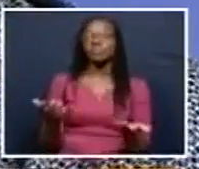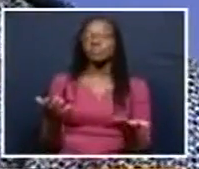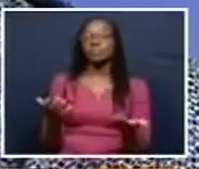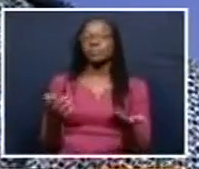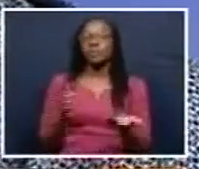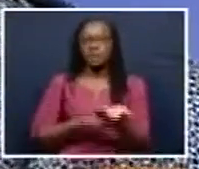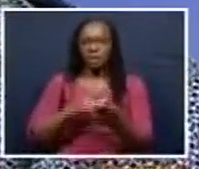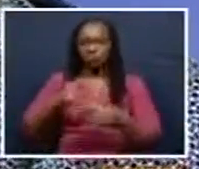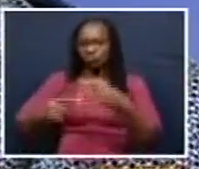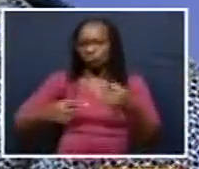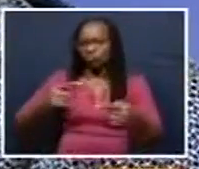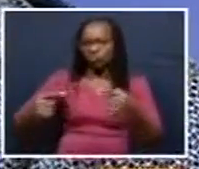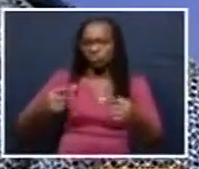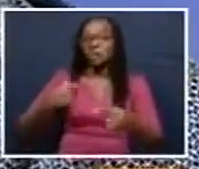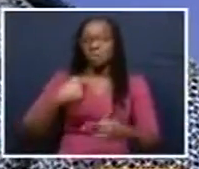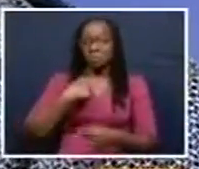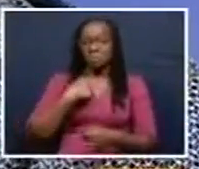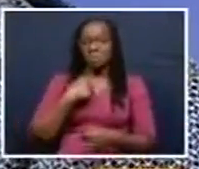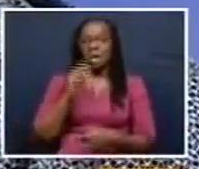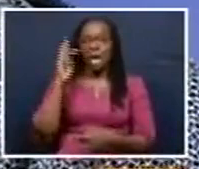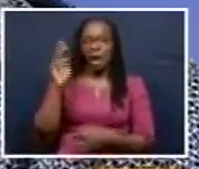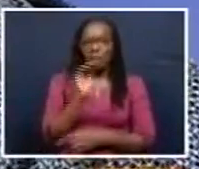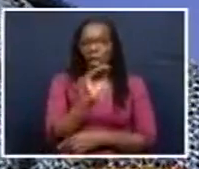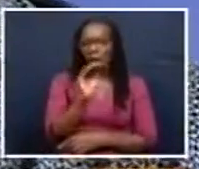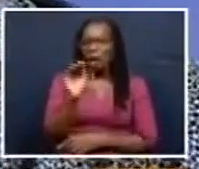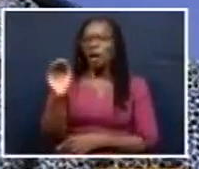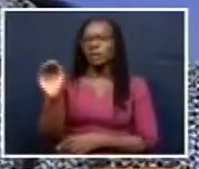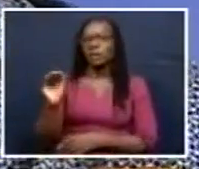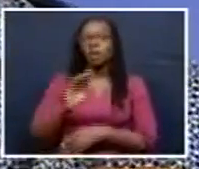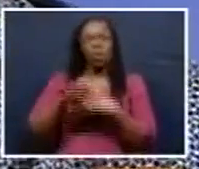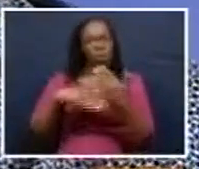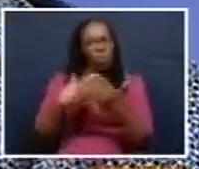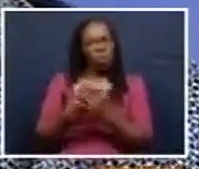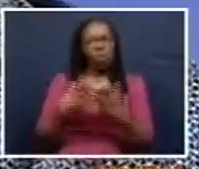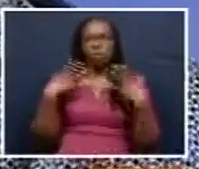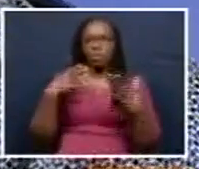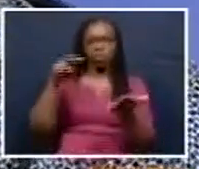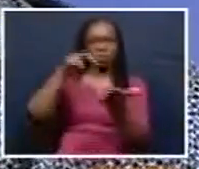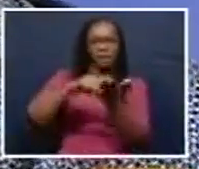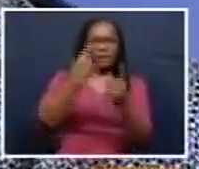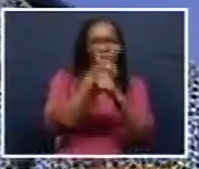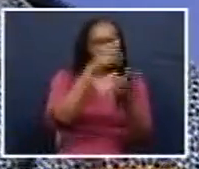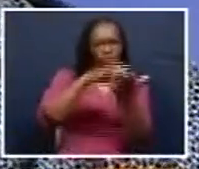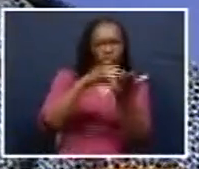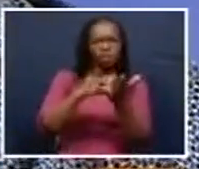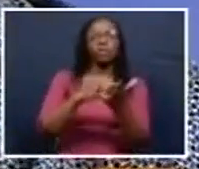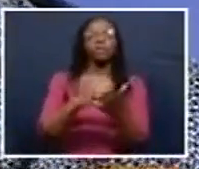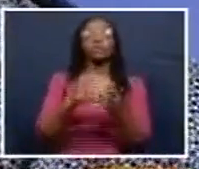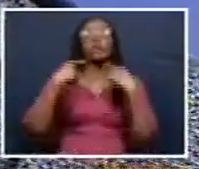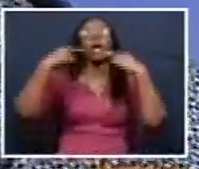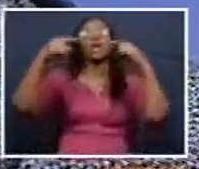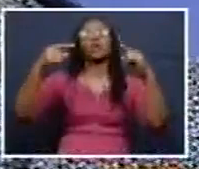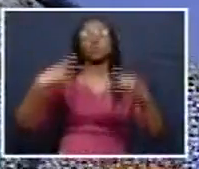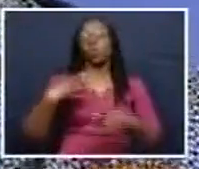tukiendelea mbele mimi nitakuwa nikiomba wagombeaji wote watangaze mali yao na